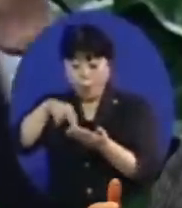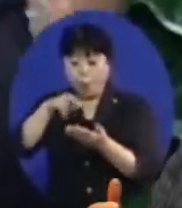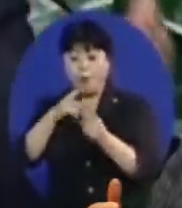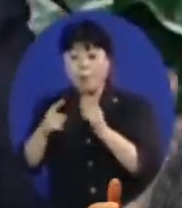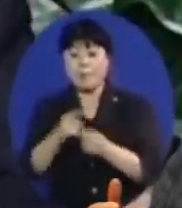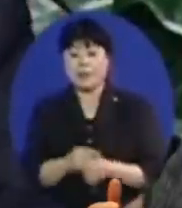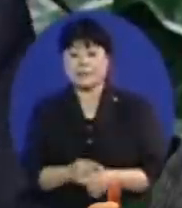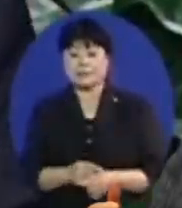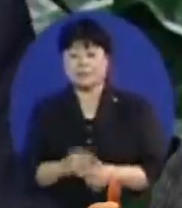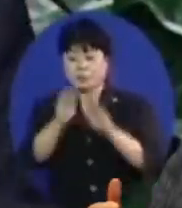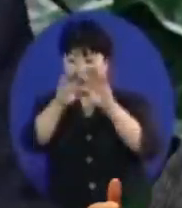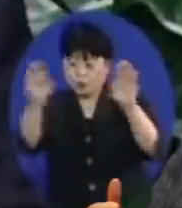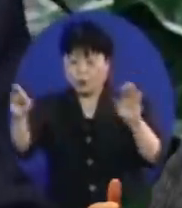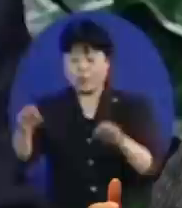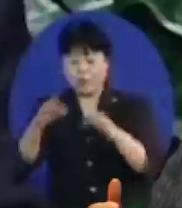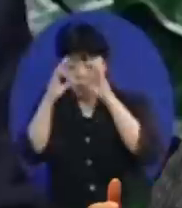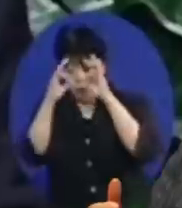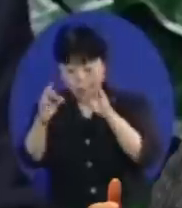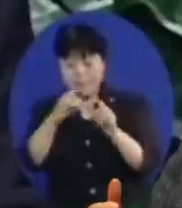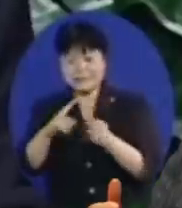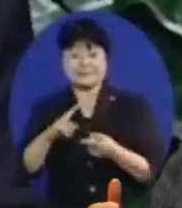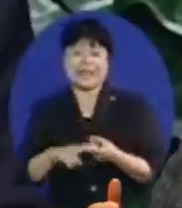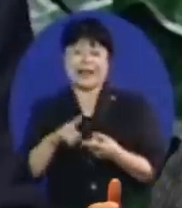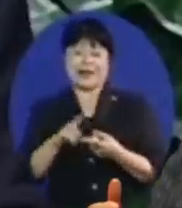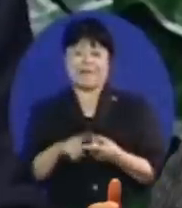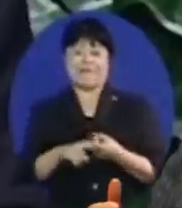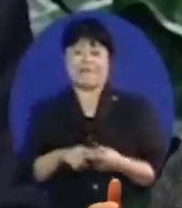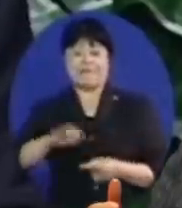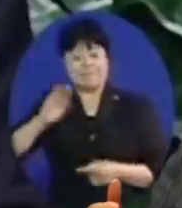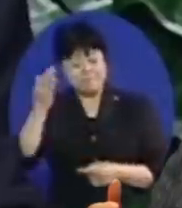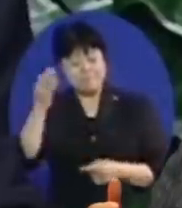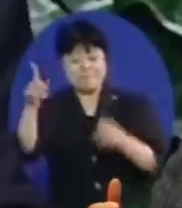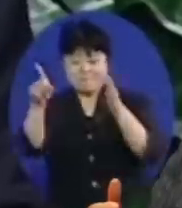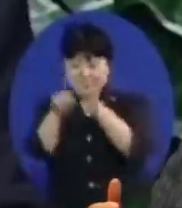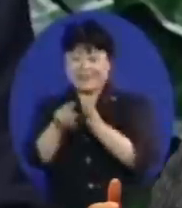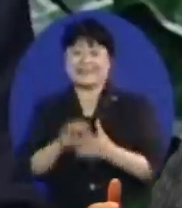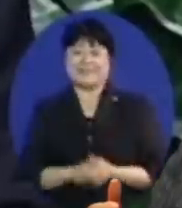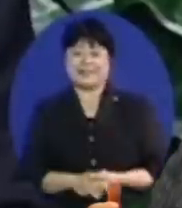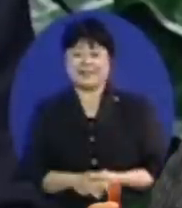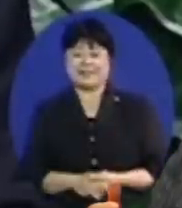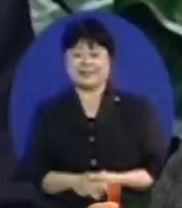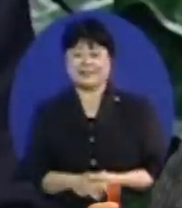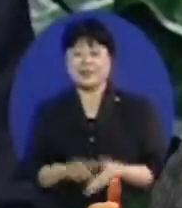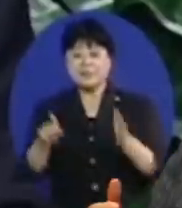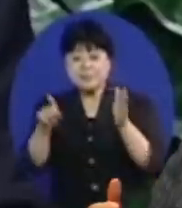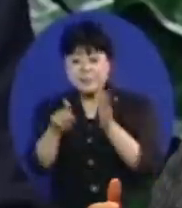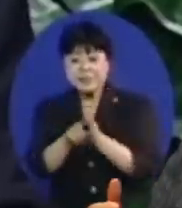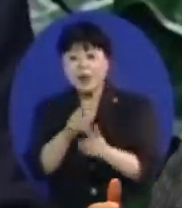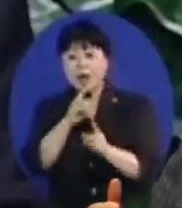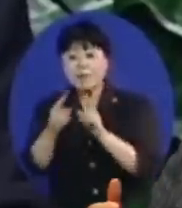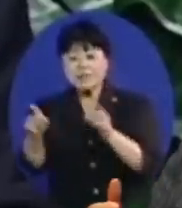말씀을 붙여놓고 말씀을 보고 말씀 그대로 드리라고 확신해야 되는 것입니다. 우리가 믿는 것은